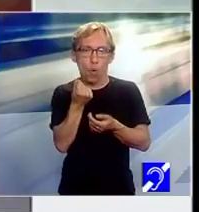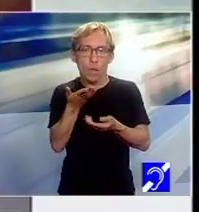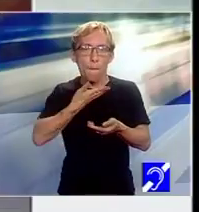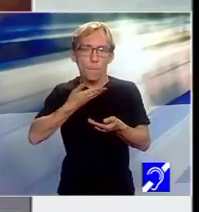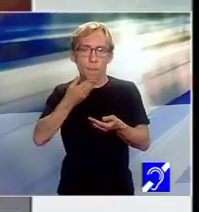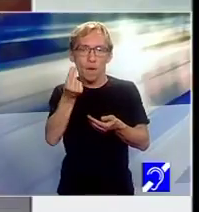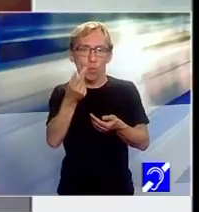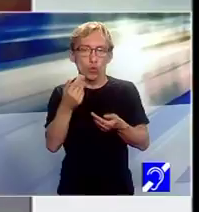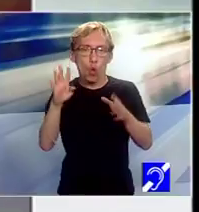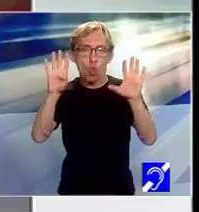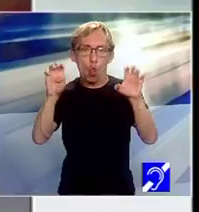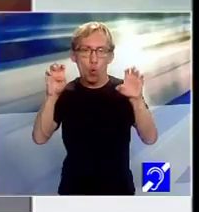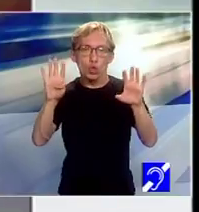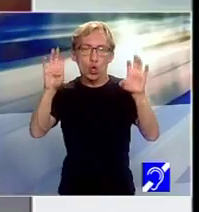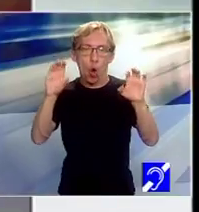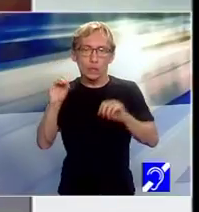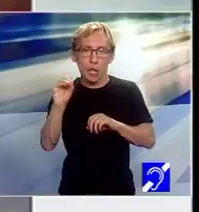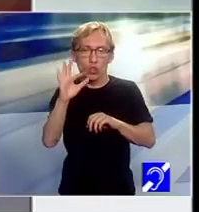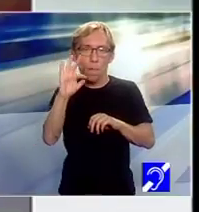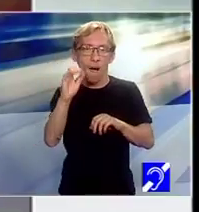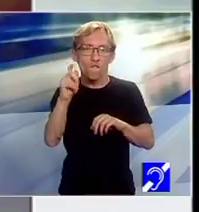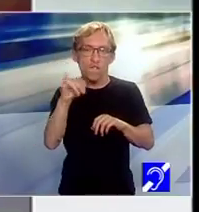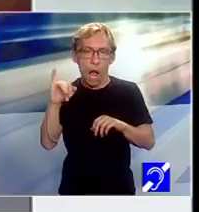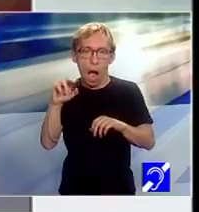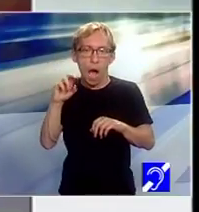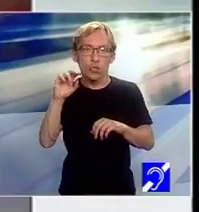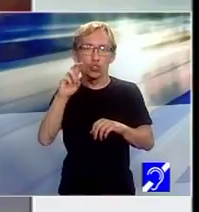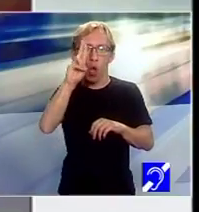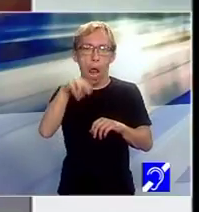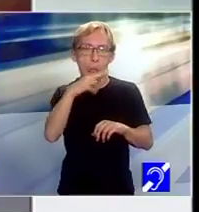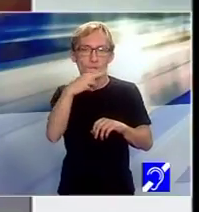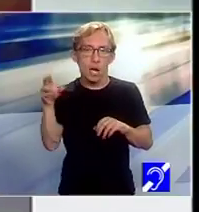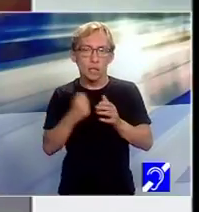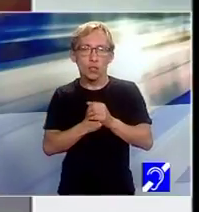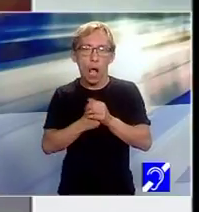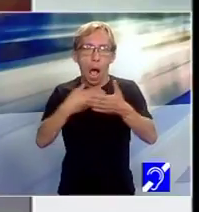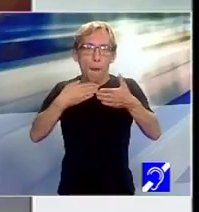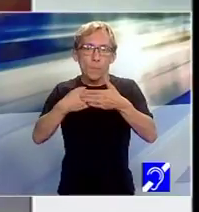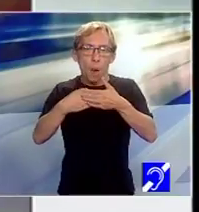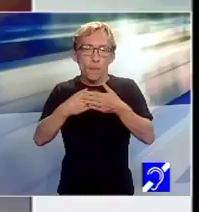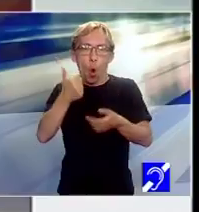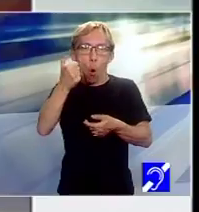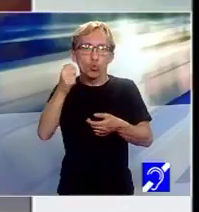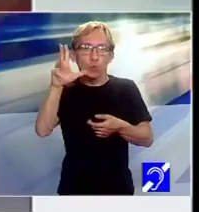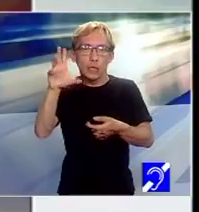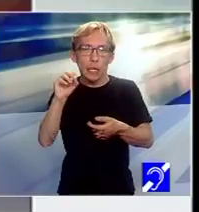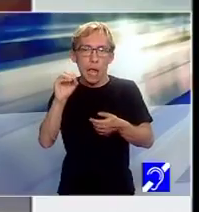primit 990.000 de franci elvețieni, aproximativ 730.000 de euro, cu